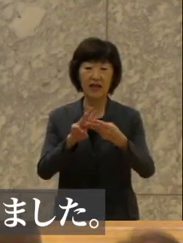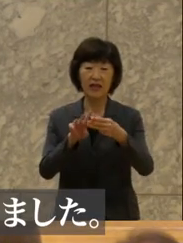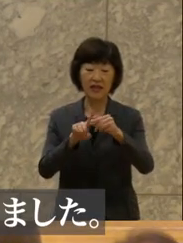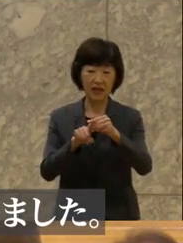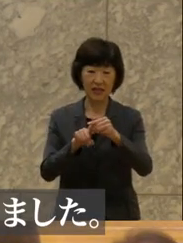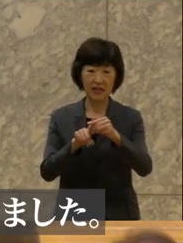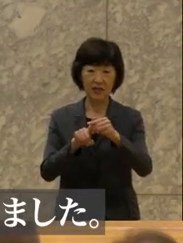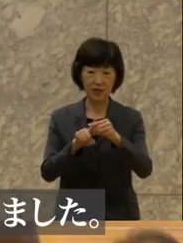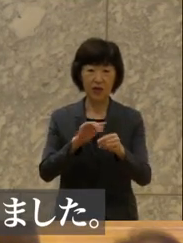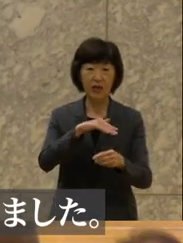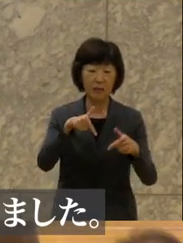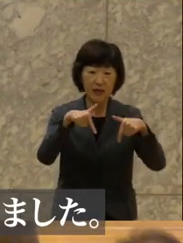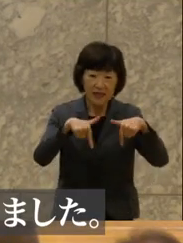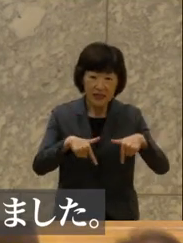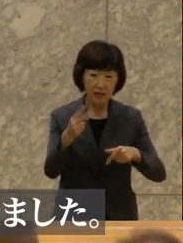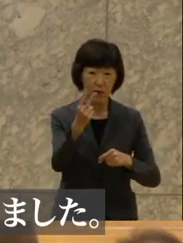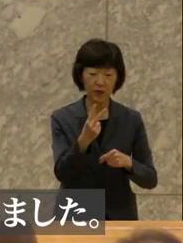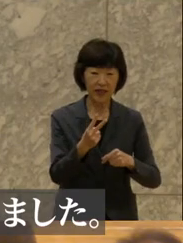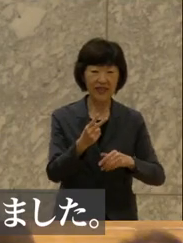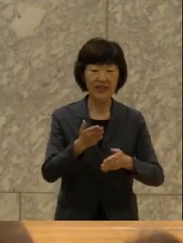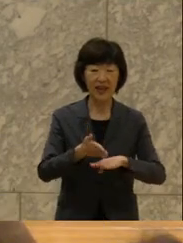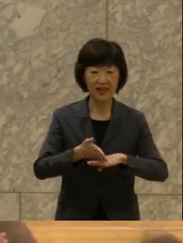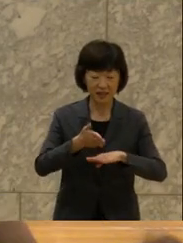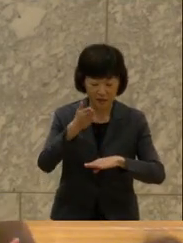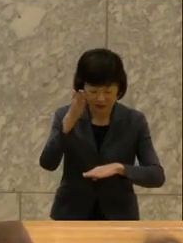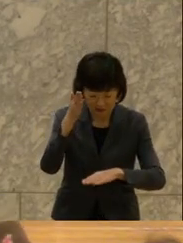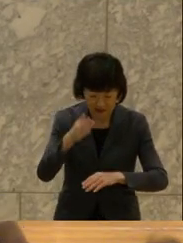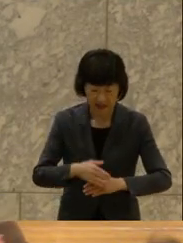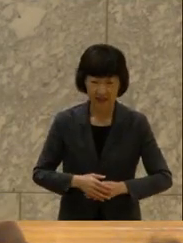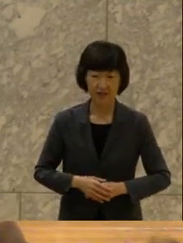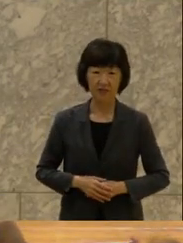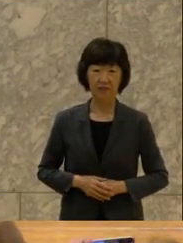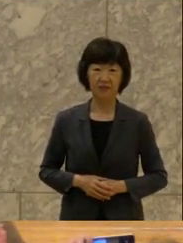山西選手貴重なお話をありがとうございました